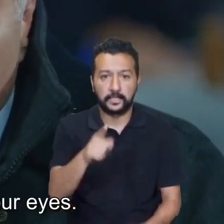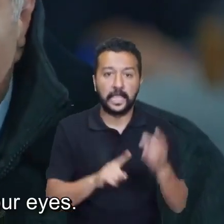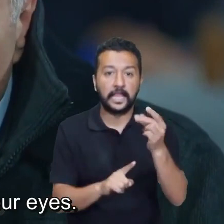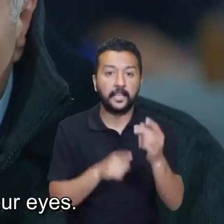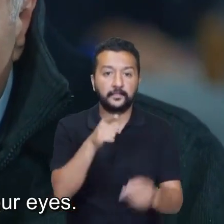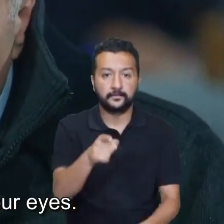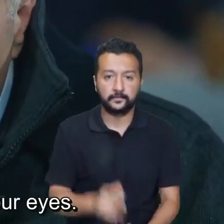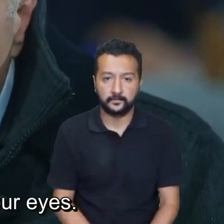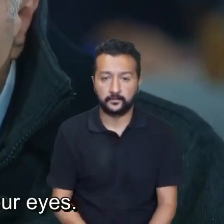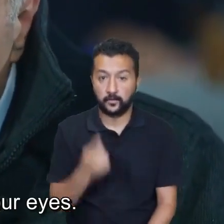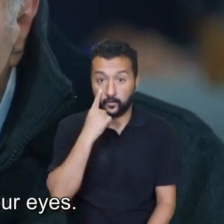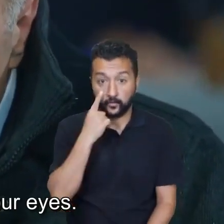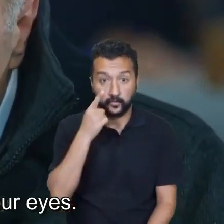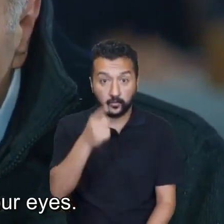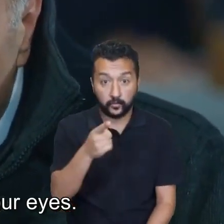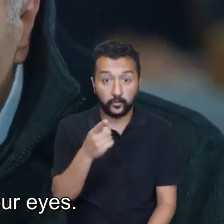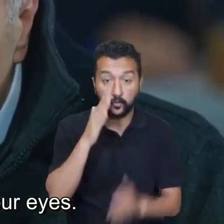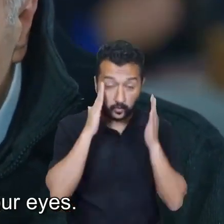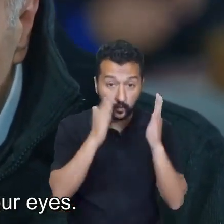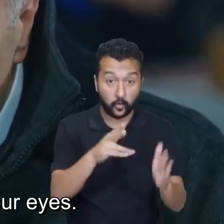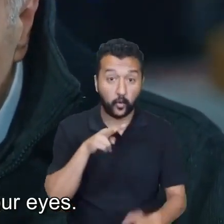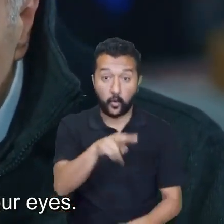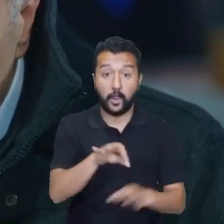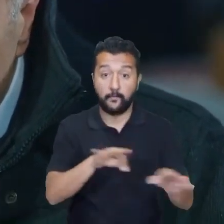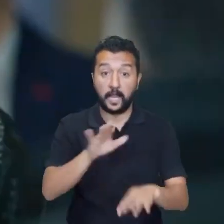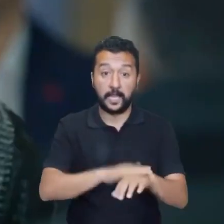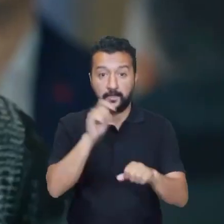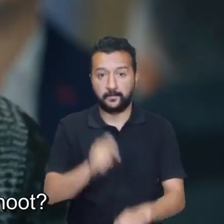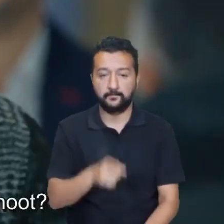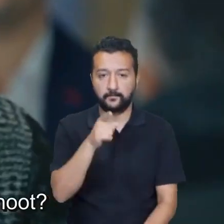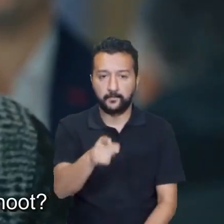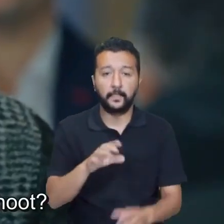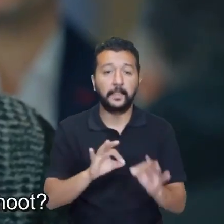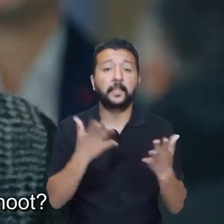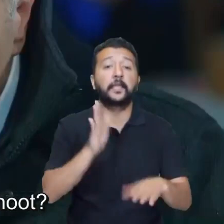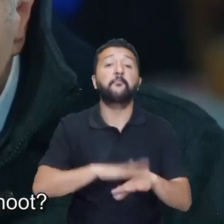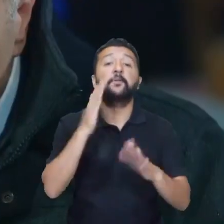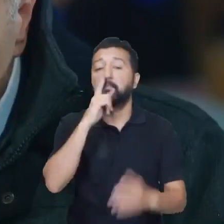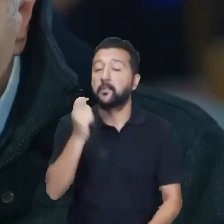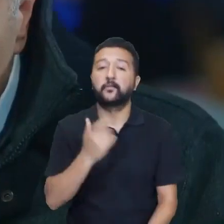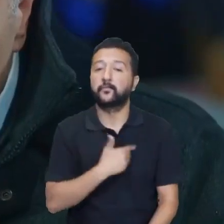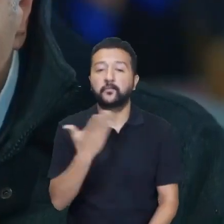İlyas... Gözünün güzergahına ayar çek. Çekmezsen ne olur?